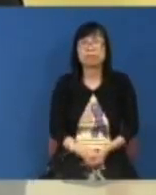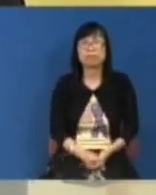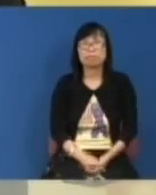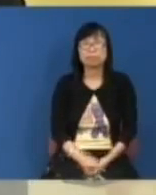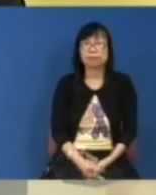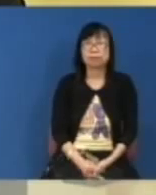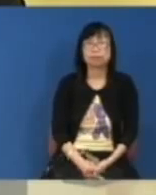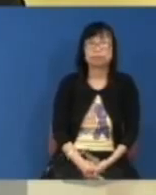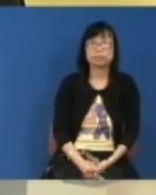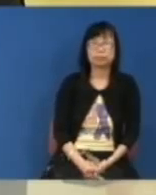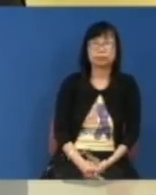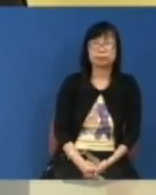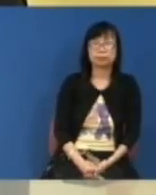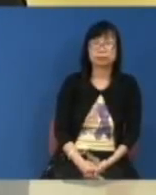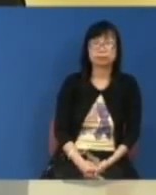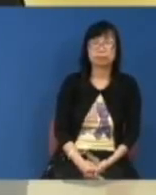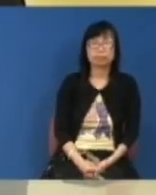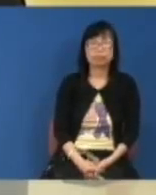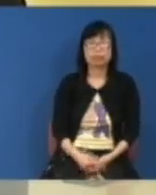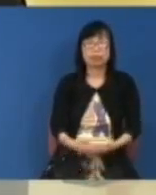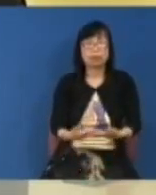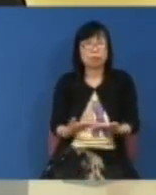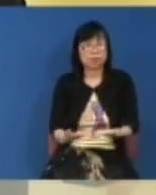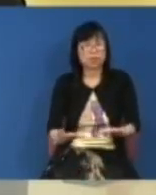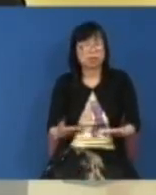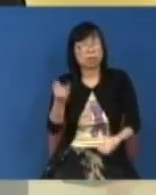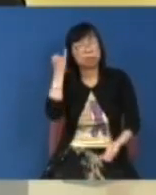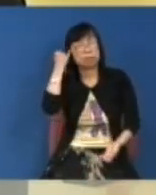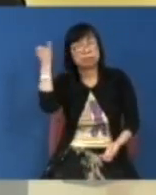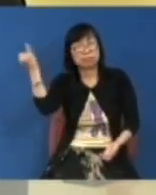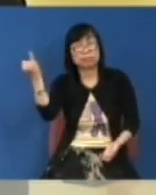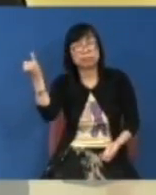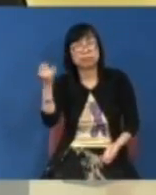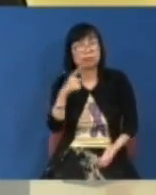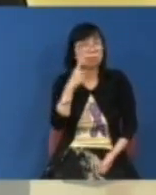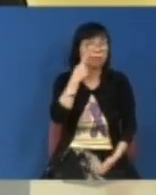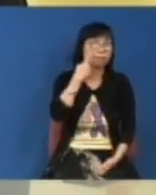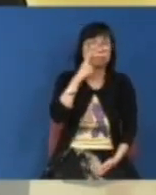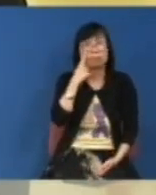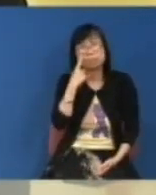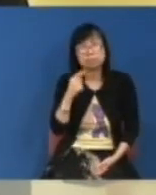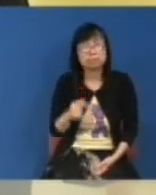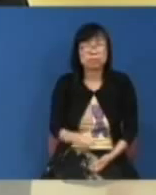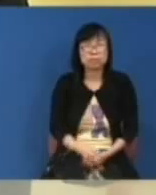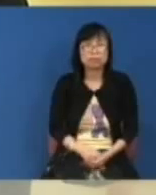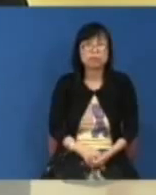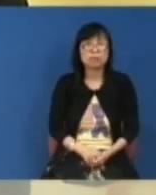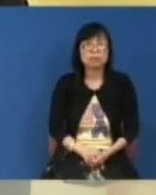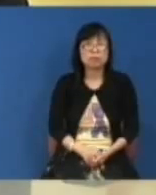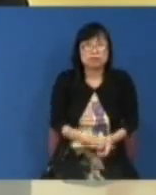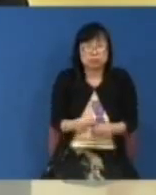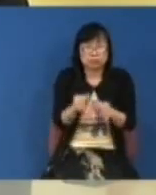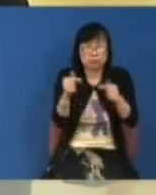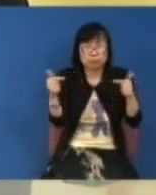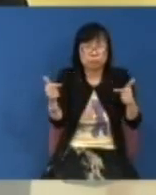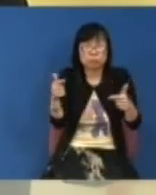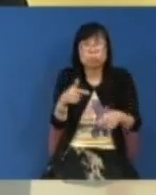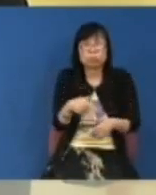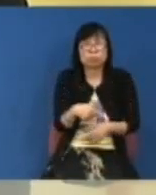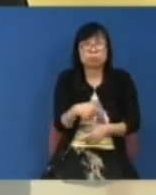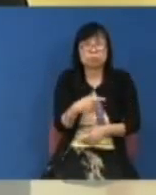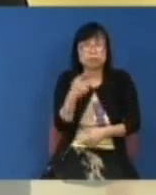啦。咁而家我都唔知啊，因為我都睇唔到循序漸進嘅即係嗰個能力啊，即係有可能成功嘅，因